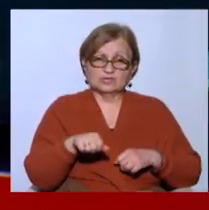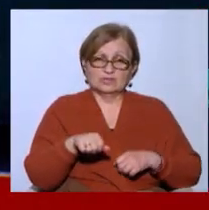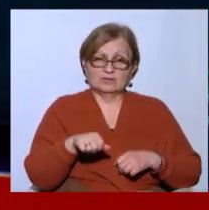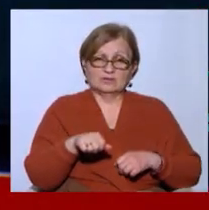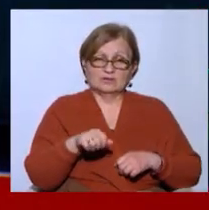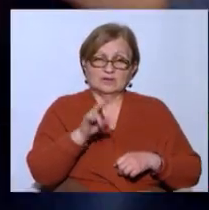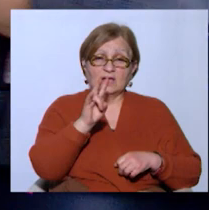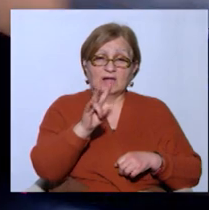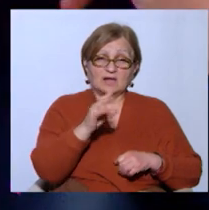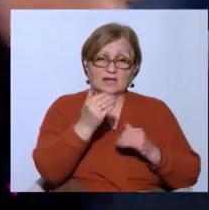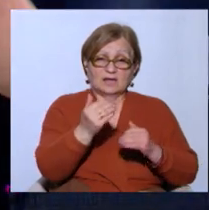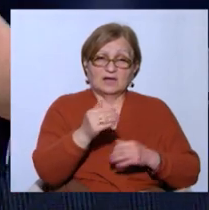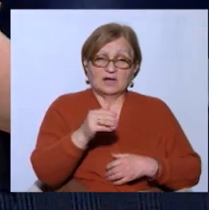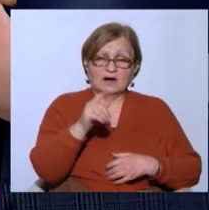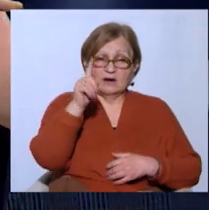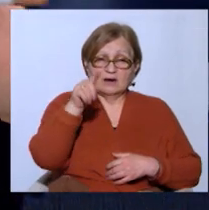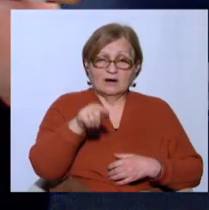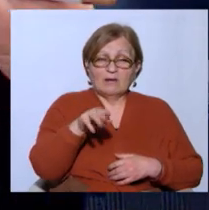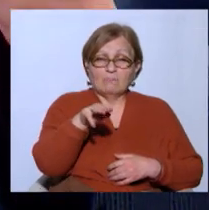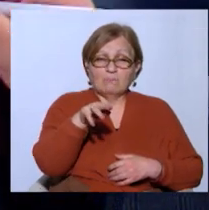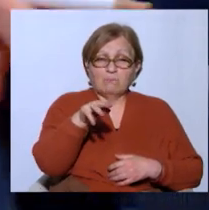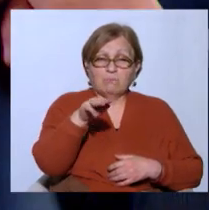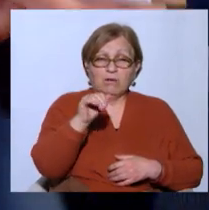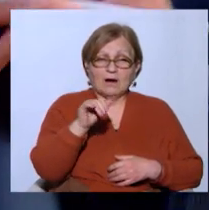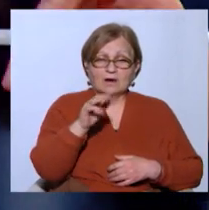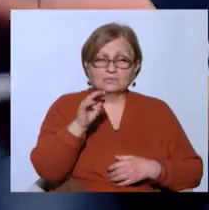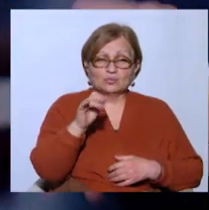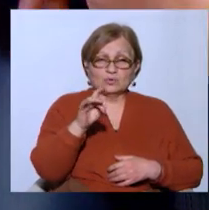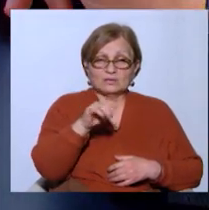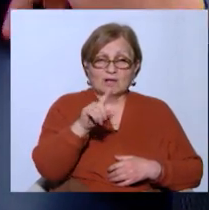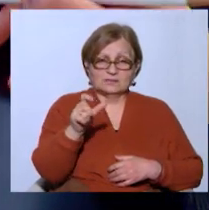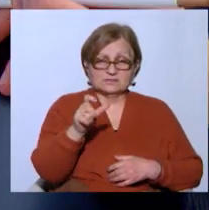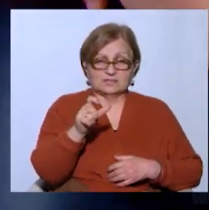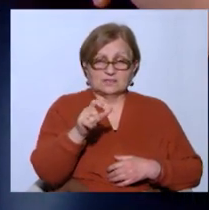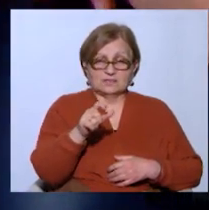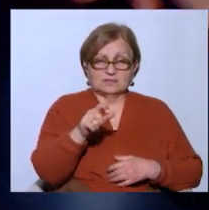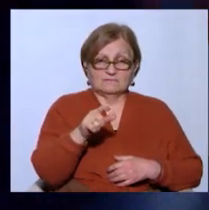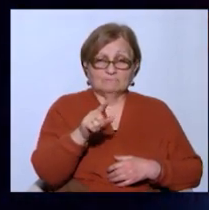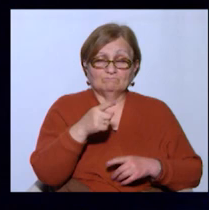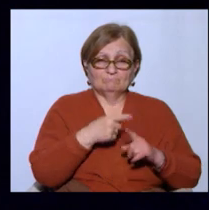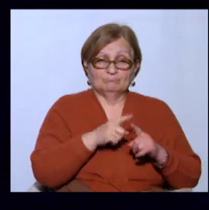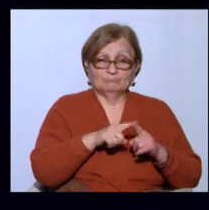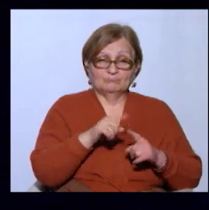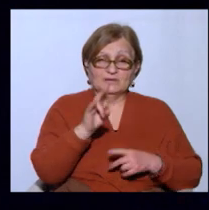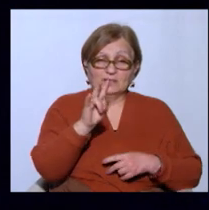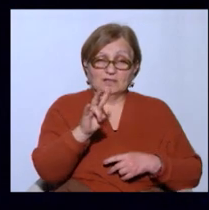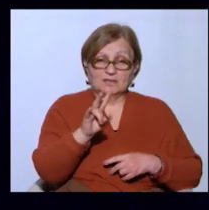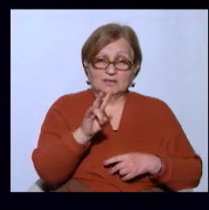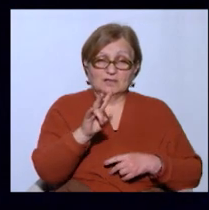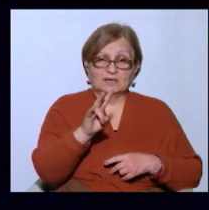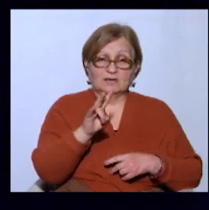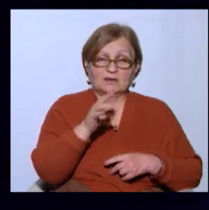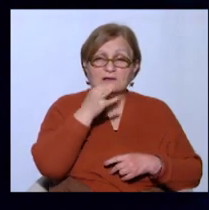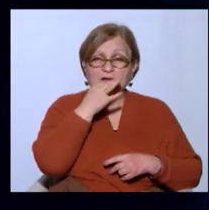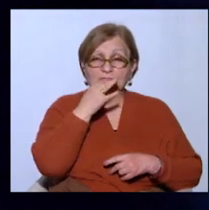მაგალითად n-ის ფაქტორიალი რო გავყოთ n-1-ის ფაქტორიალზე, იმიტომ რომ n-ის ფაქტორიალი ხო არის n-ი